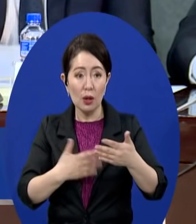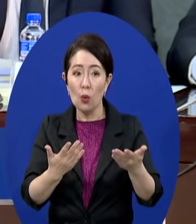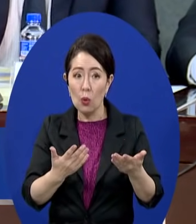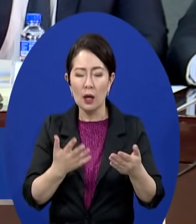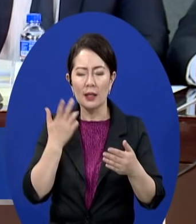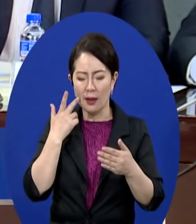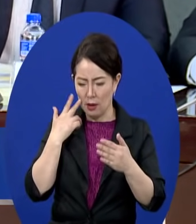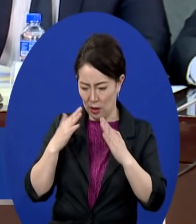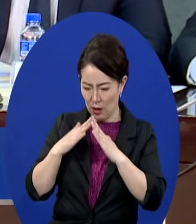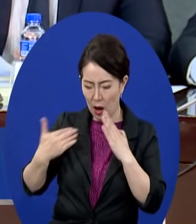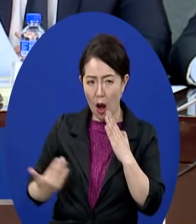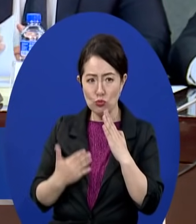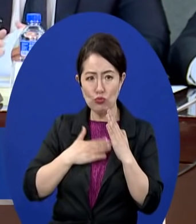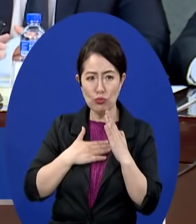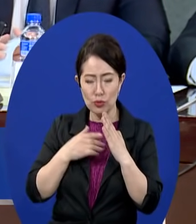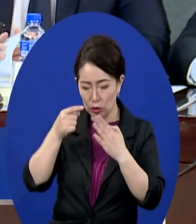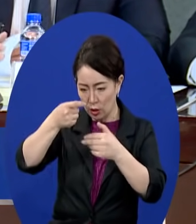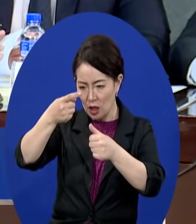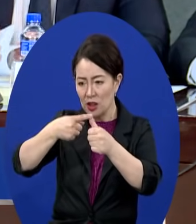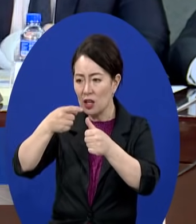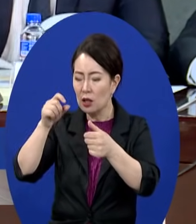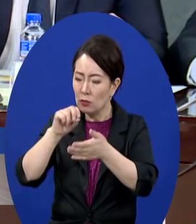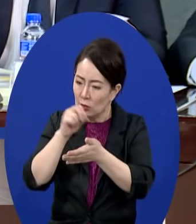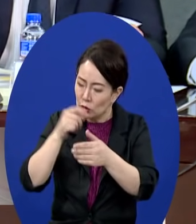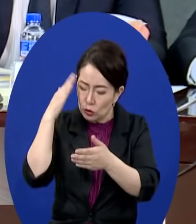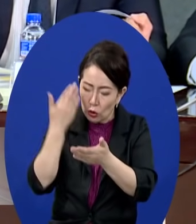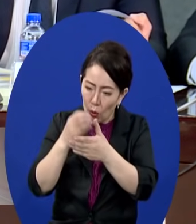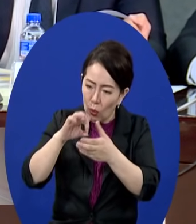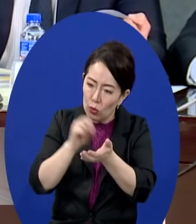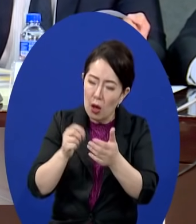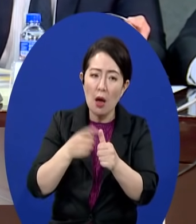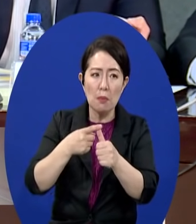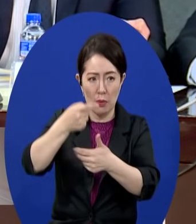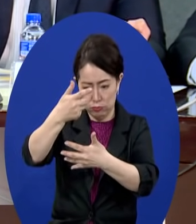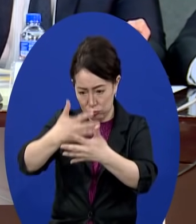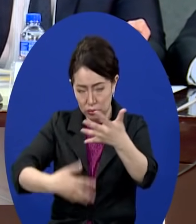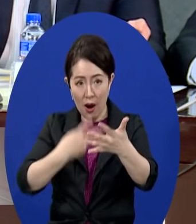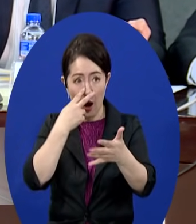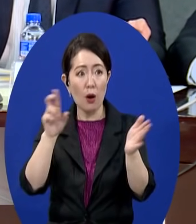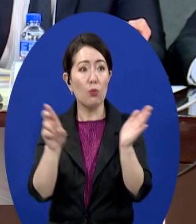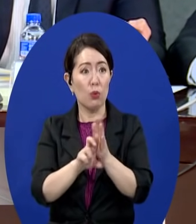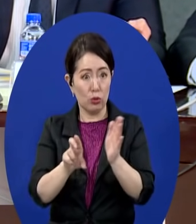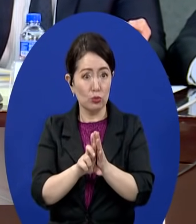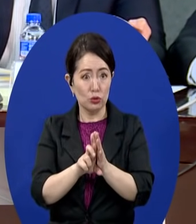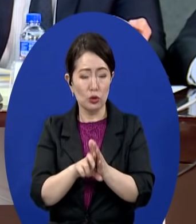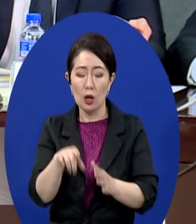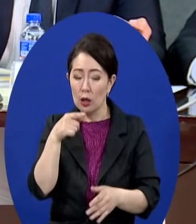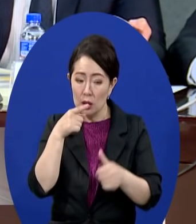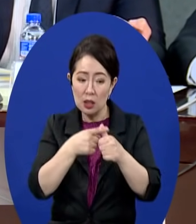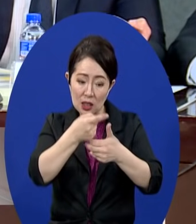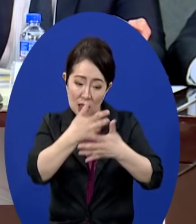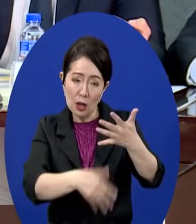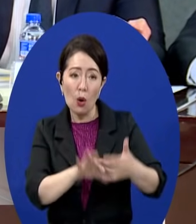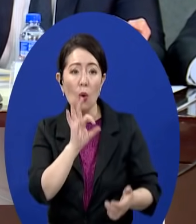суугаа хаягн дээр бүртгэлтэй бүх сонгогчийг харж болдог болсон. Нэгсэндөө иргэд энэ сонгогчийн нэрсийн жагсаалт үнэн зөв эсэхэд